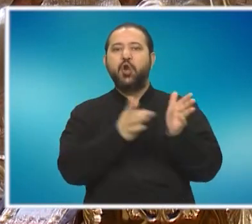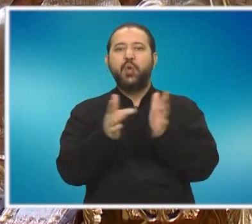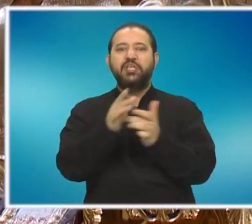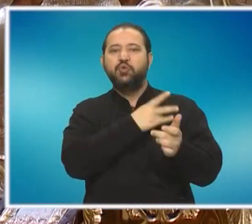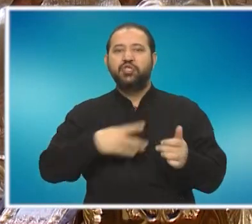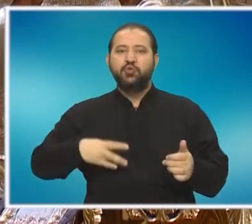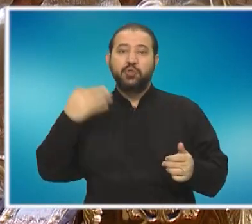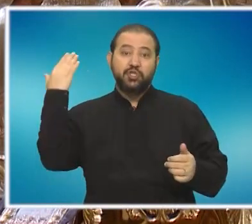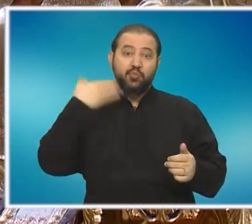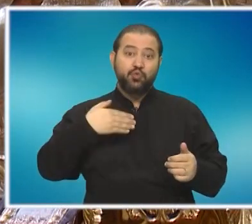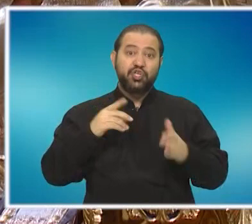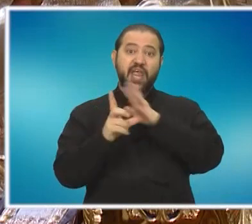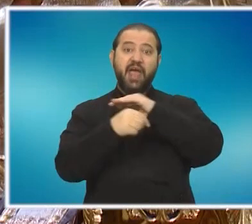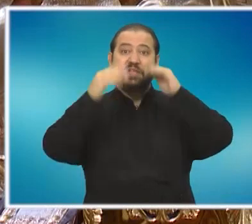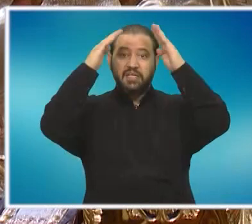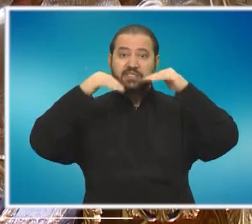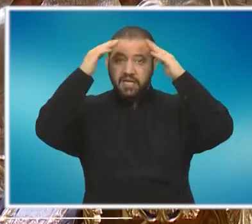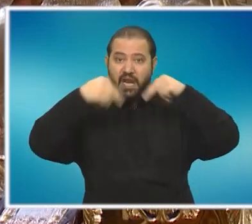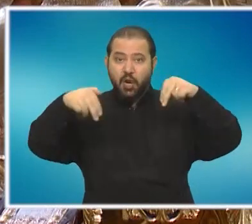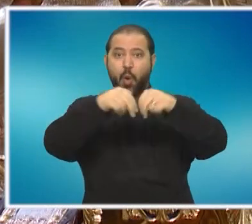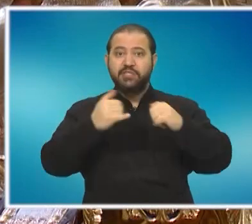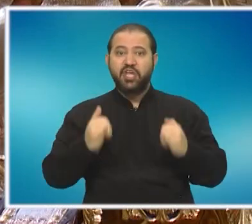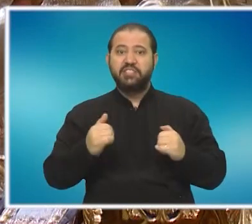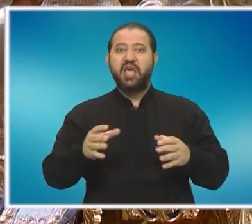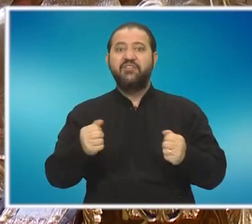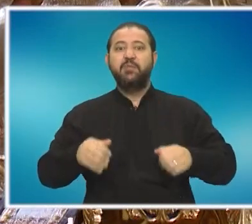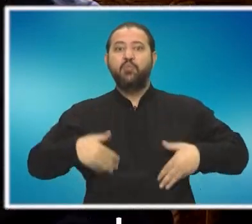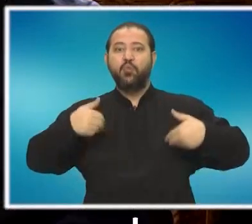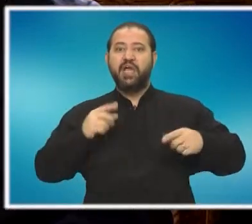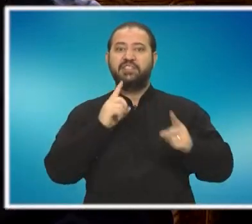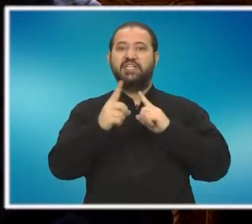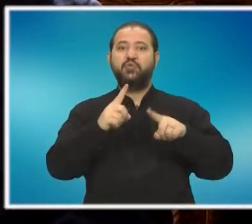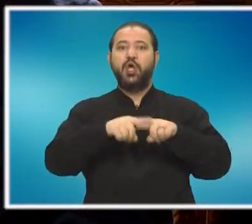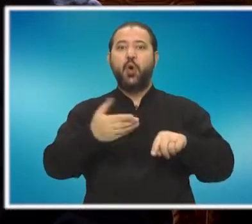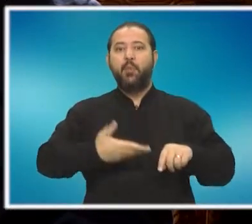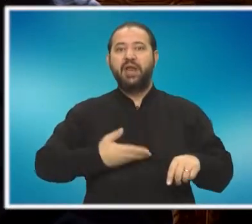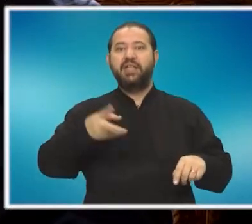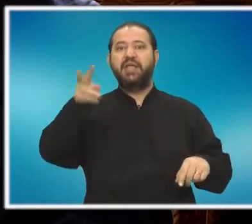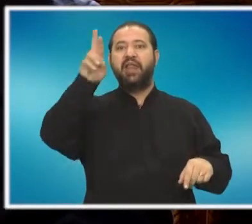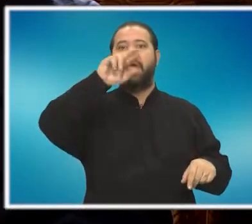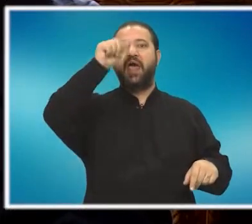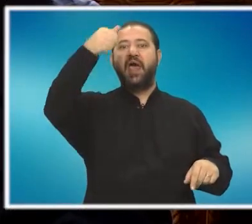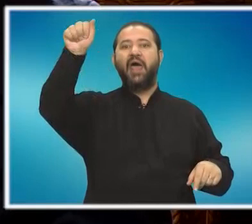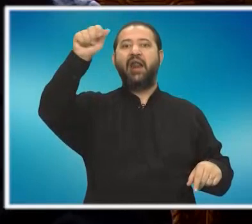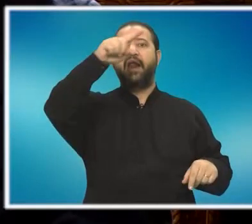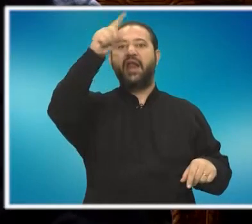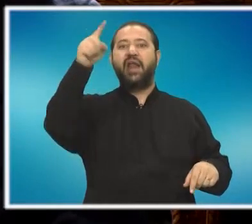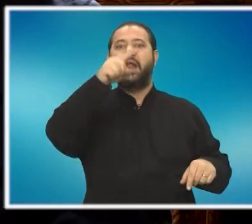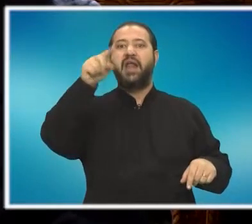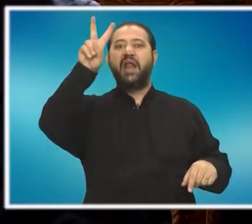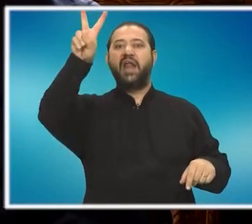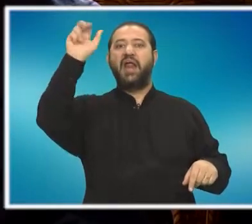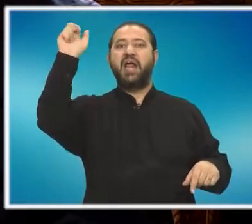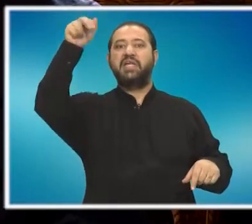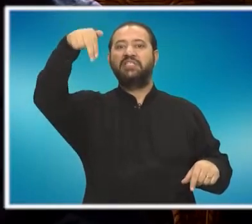Hristos și mucenicia din zilele noastre. Și ne bucurăm să-l avem alături de noi pe Părintele Răzvan Mare, de la Biserica Adormirea Maicii Domnului,